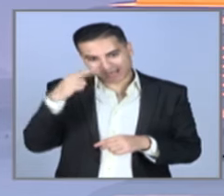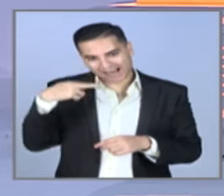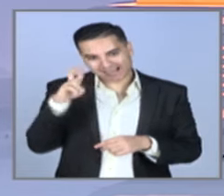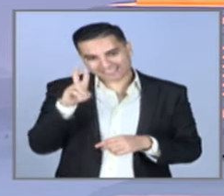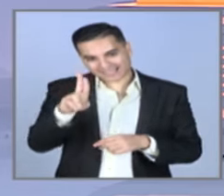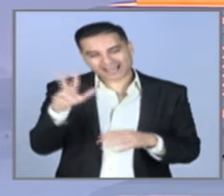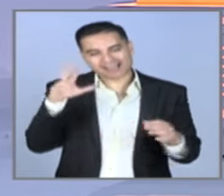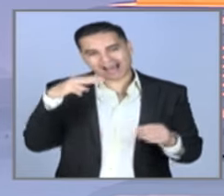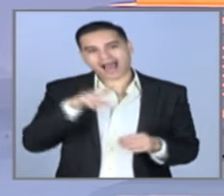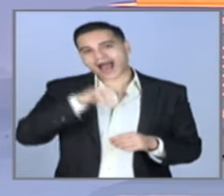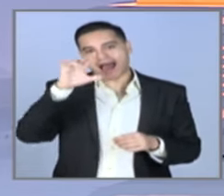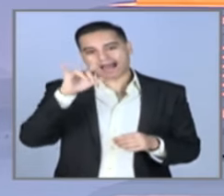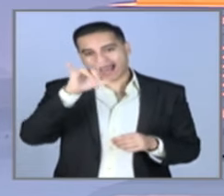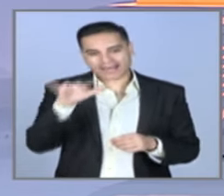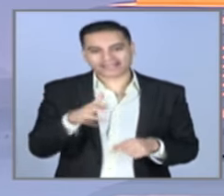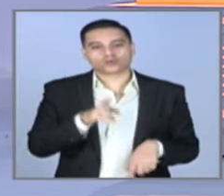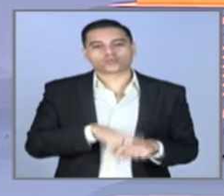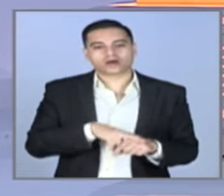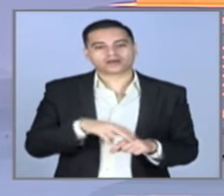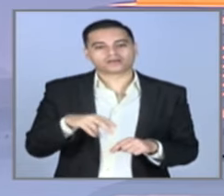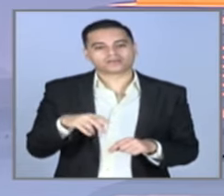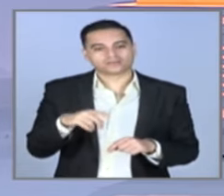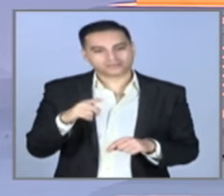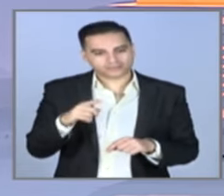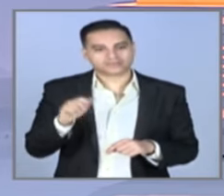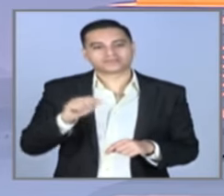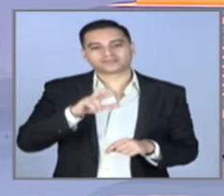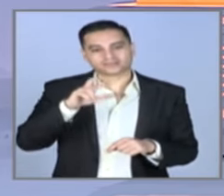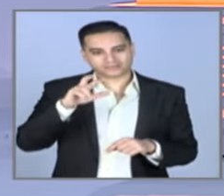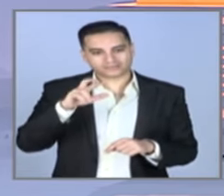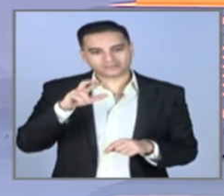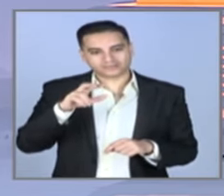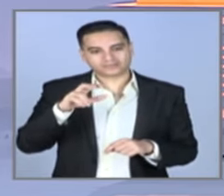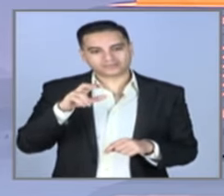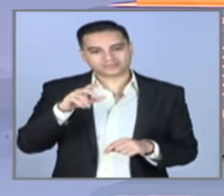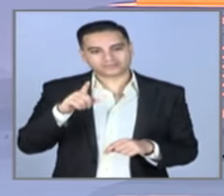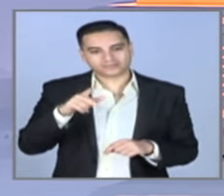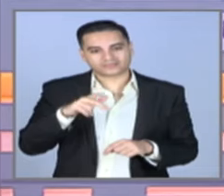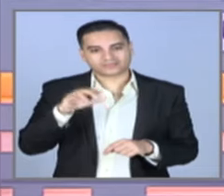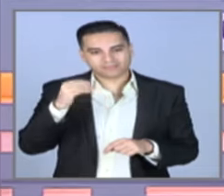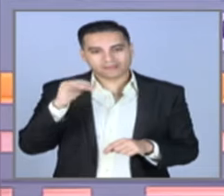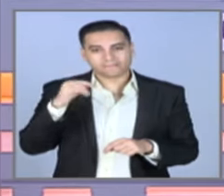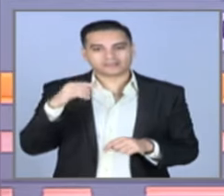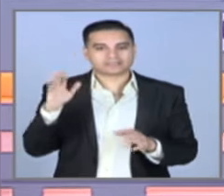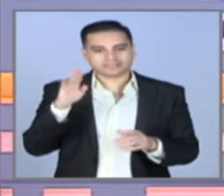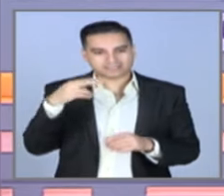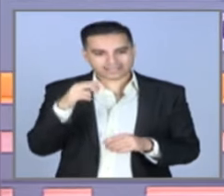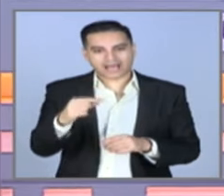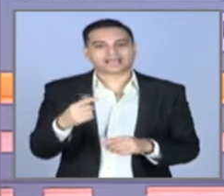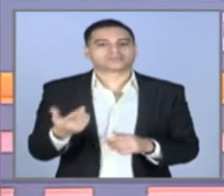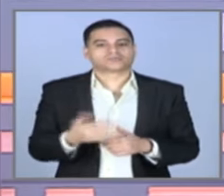العلايلي وبين الحلفاوي ومدين طابر وصلاح ومحمد سعد. كان اسمه ايه؟ محمد سعد قصدي. محمد